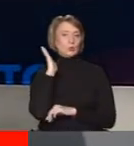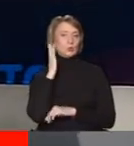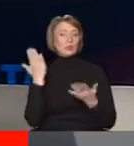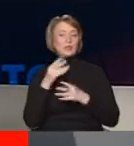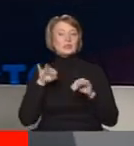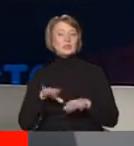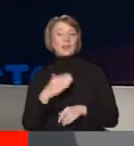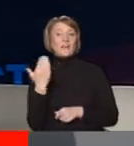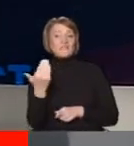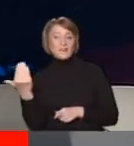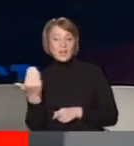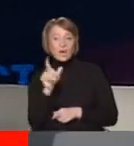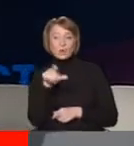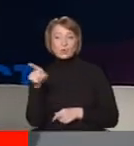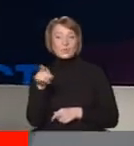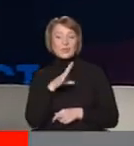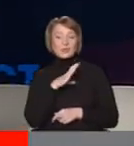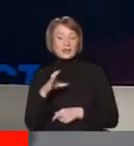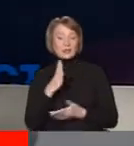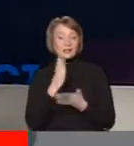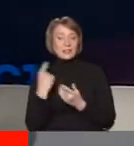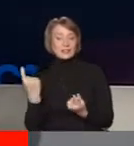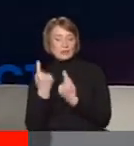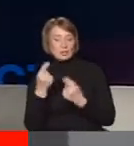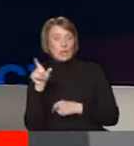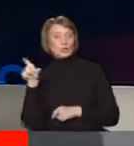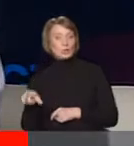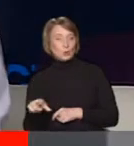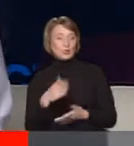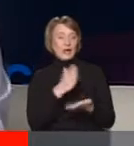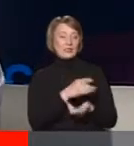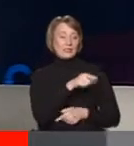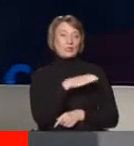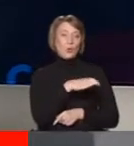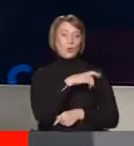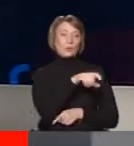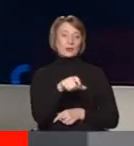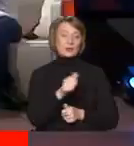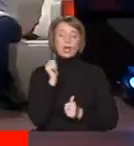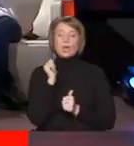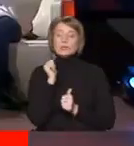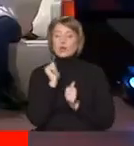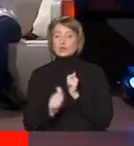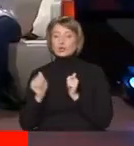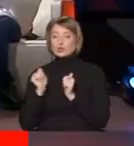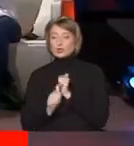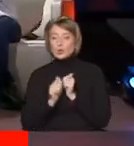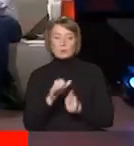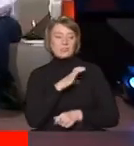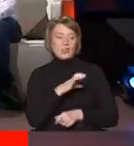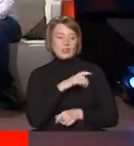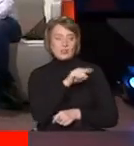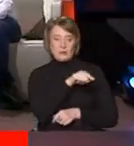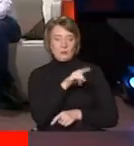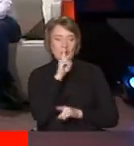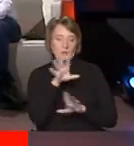Ви люди, ви не олігарх. Тому я кажу, що є звичайні люди, так? А є олігархія. Так от, за жодних обставин з олігархією ми ніколи не працювали і не будемо працювати.